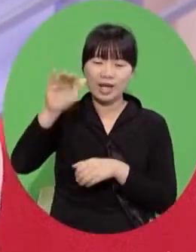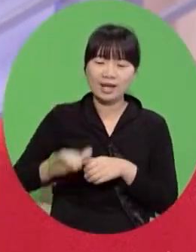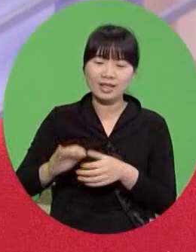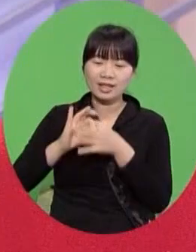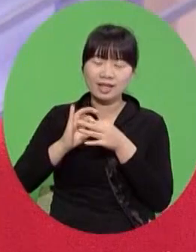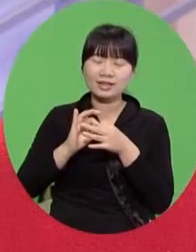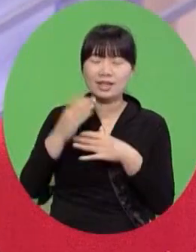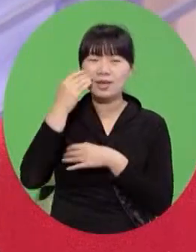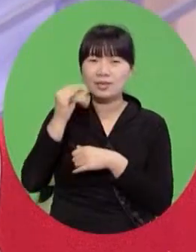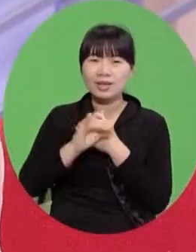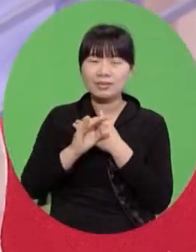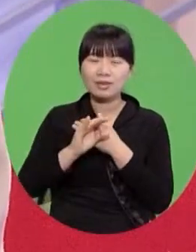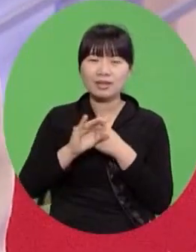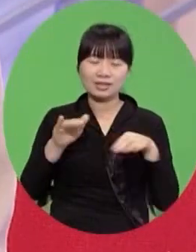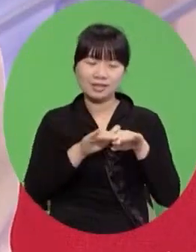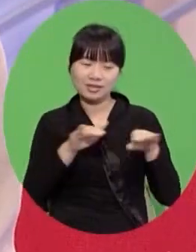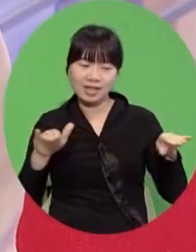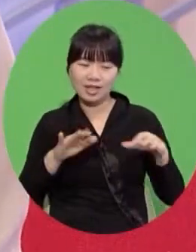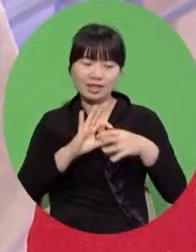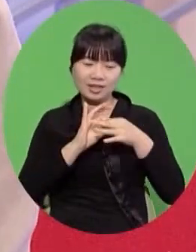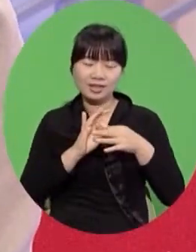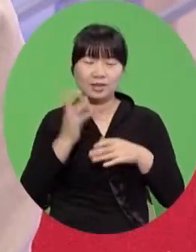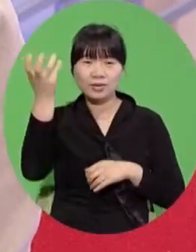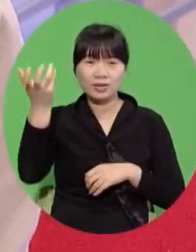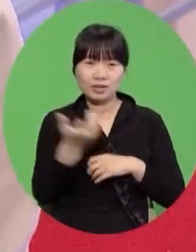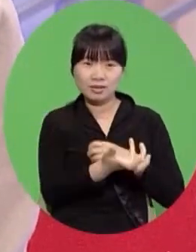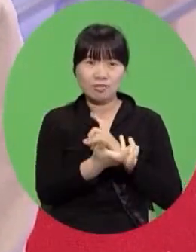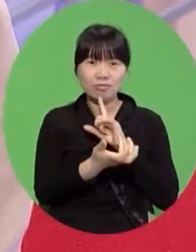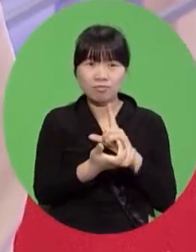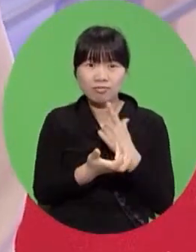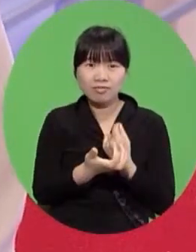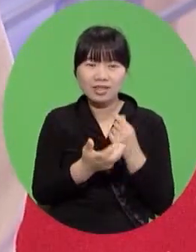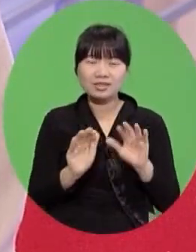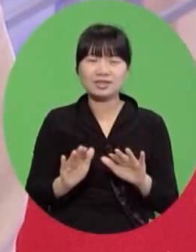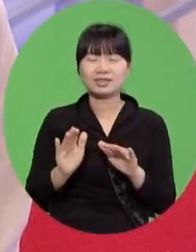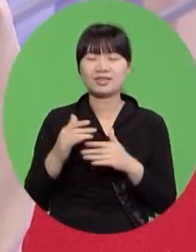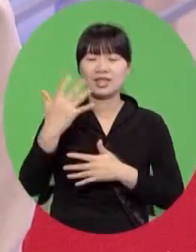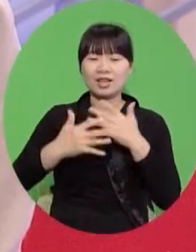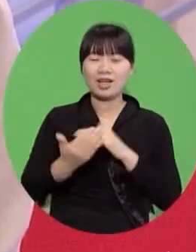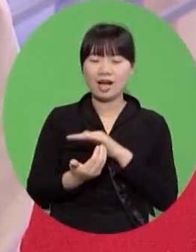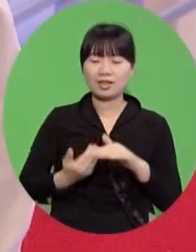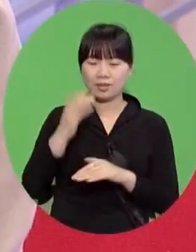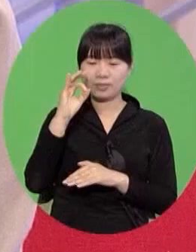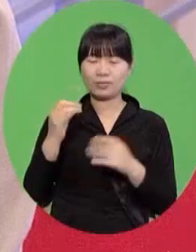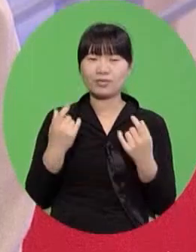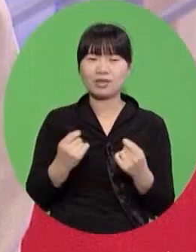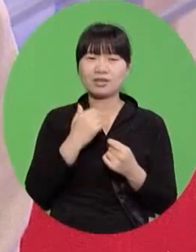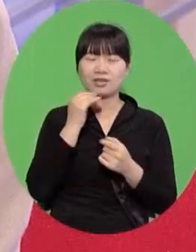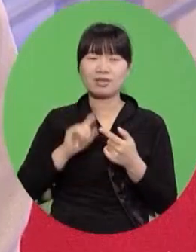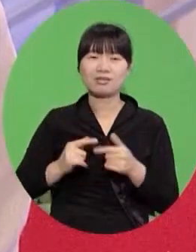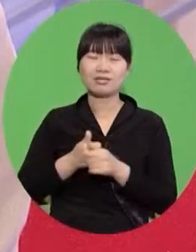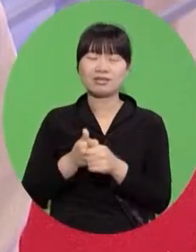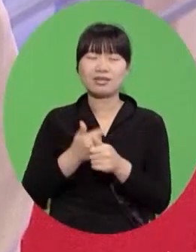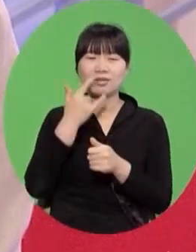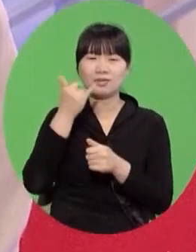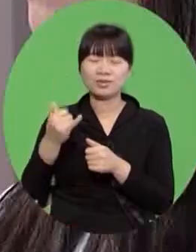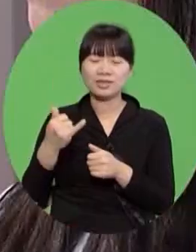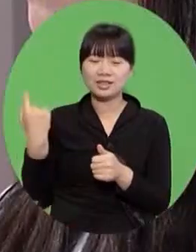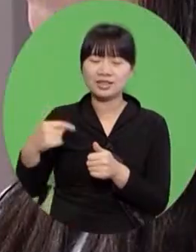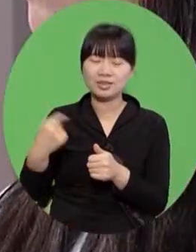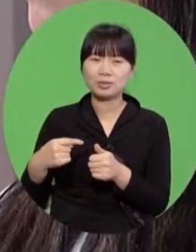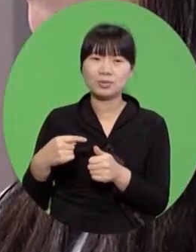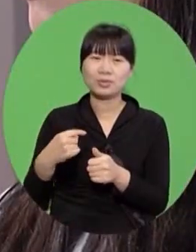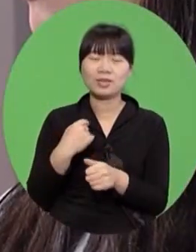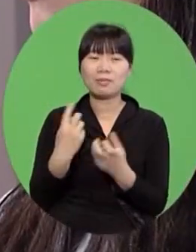되면 수평적인 관계로 이동을 이제 시켜야 되는데 이것도 VCR에서 잠깐 언급을 했지만 연령에 따라서 부모님이 이제